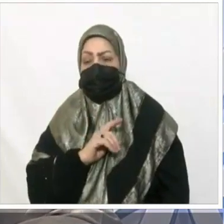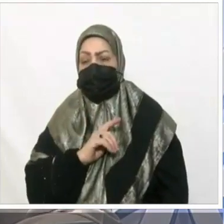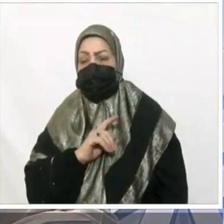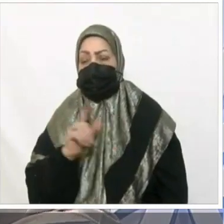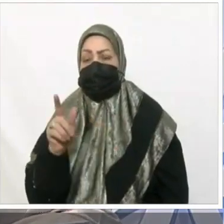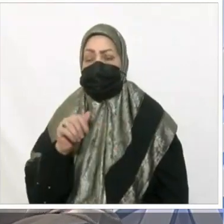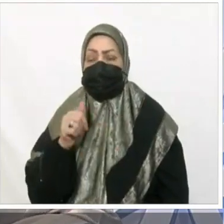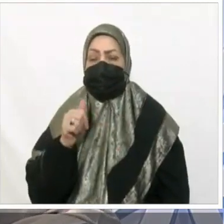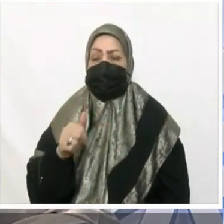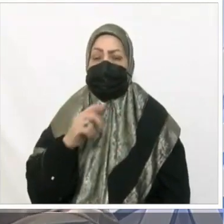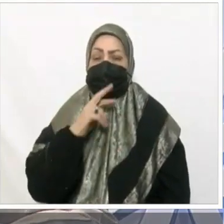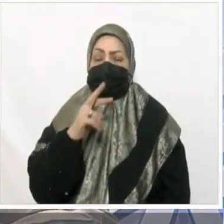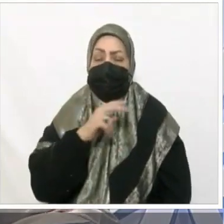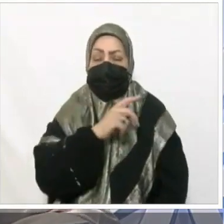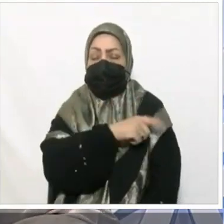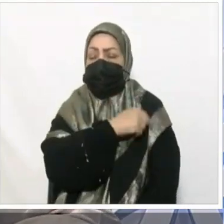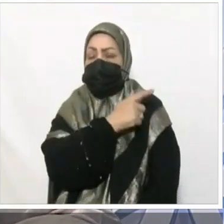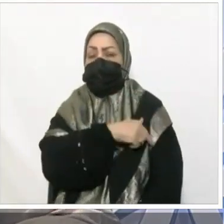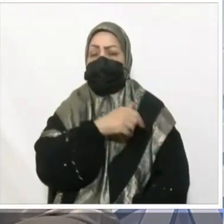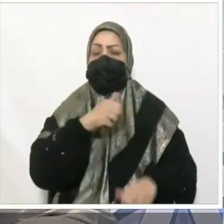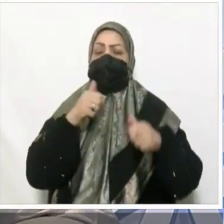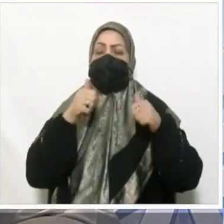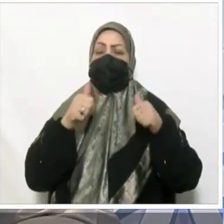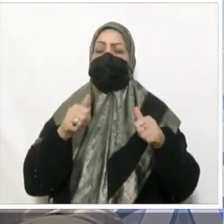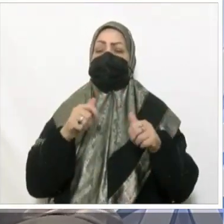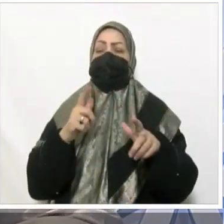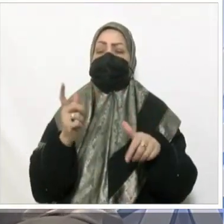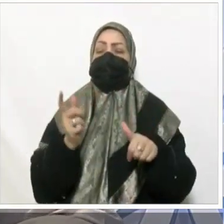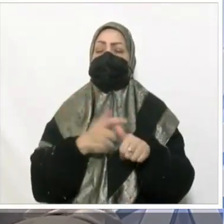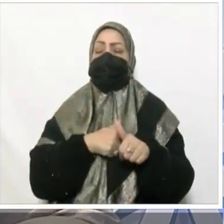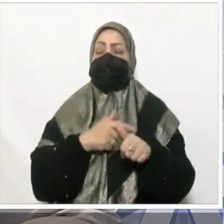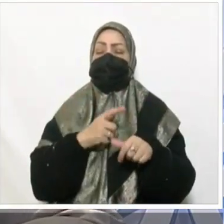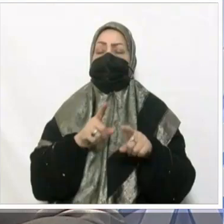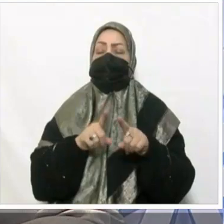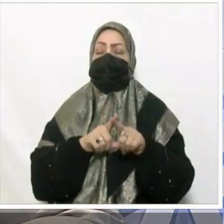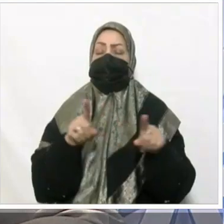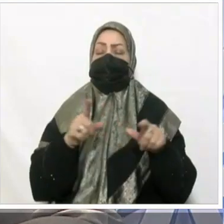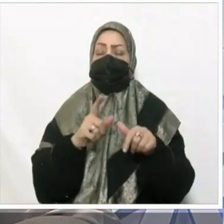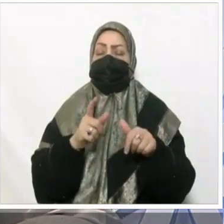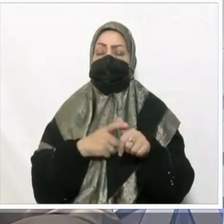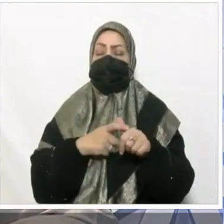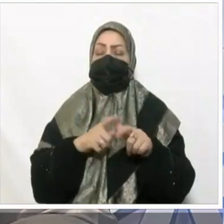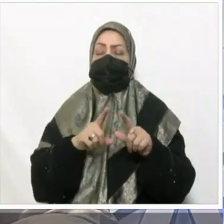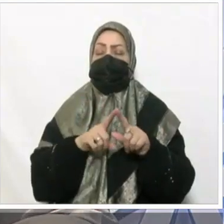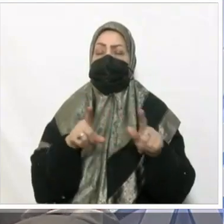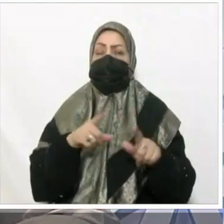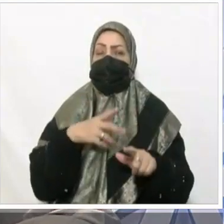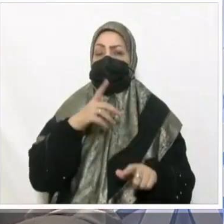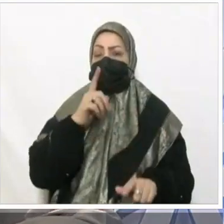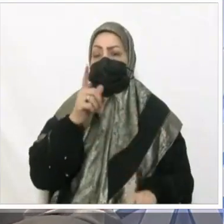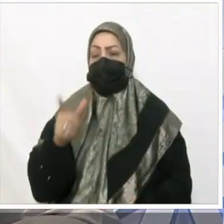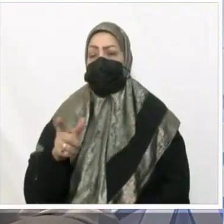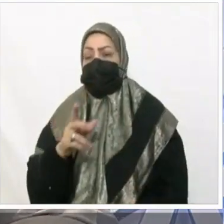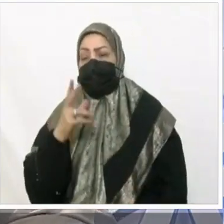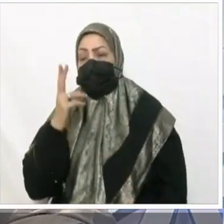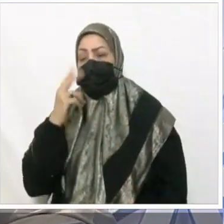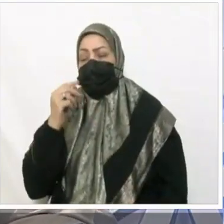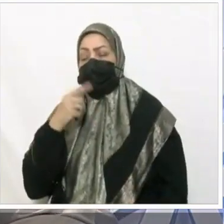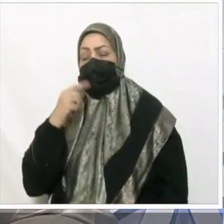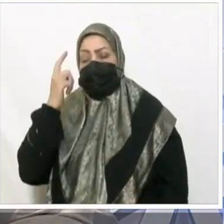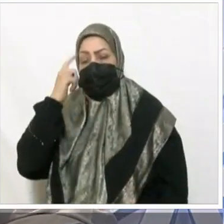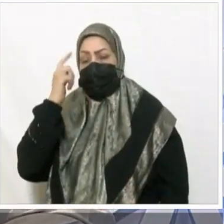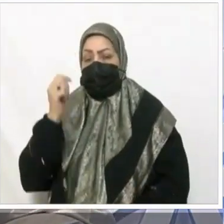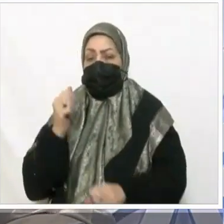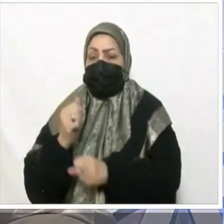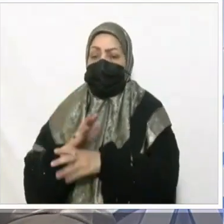يعني ينبغي لك الآن أن تعود وتقول للوالدة من جديد، قل أرى وني سألت وقالوا أن لك